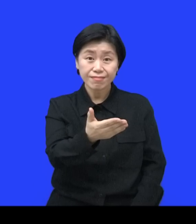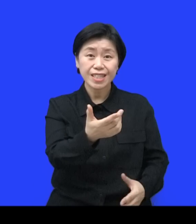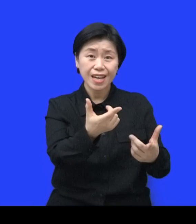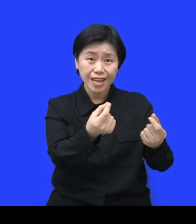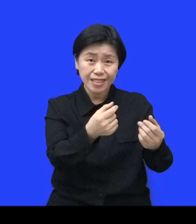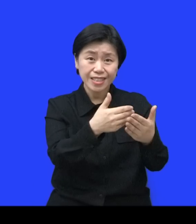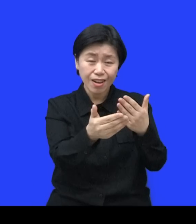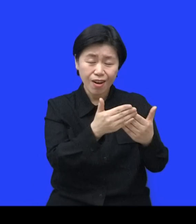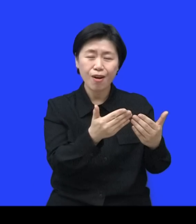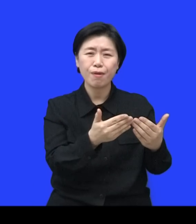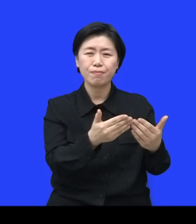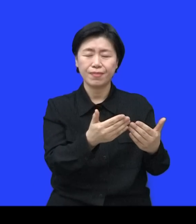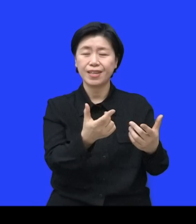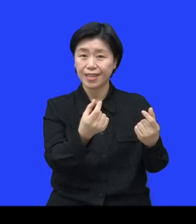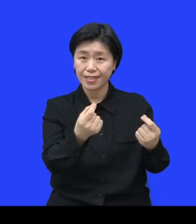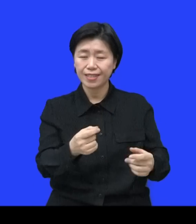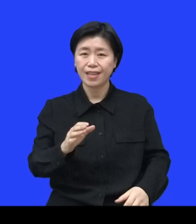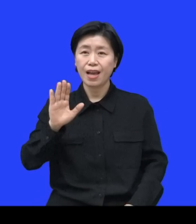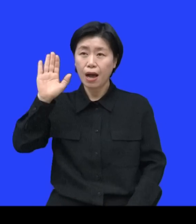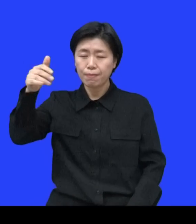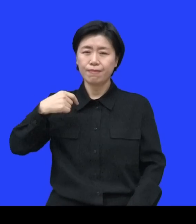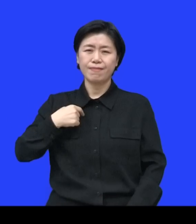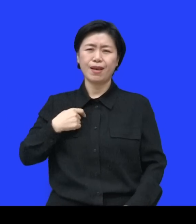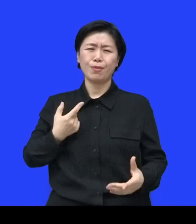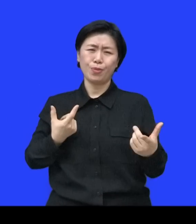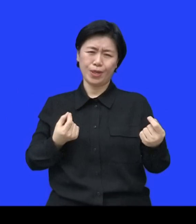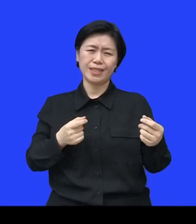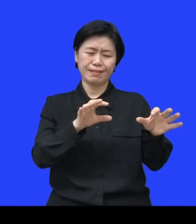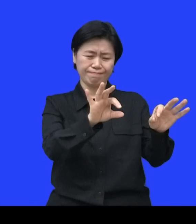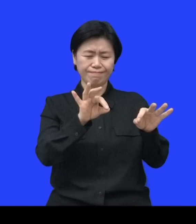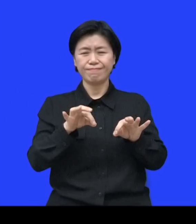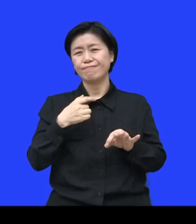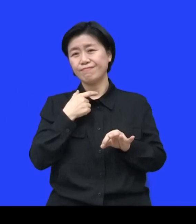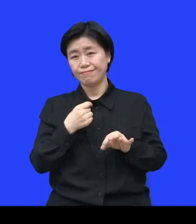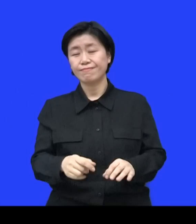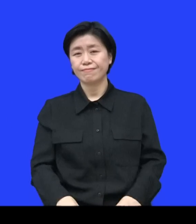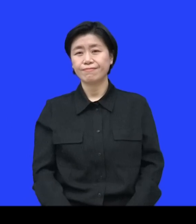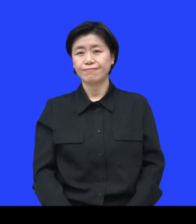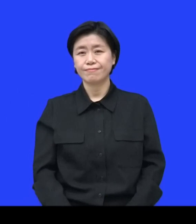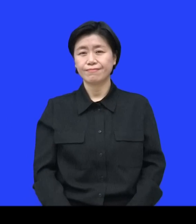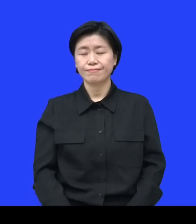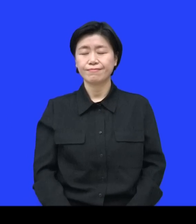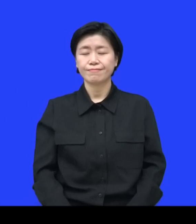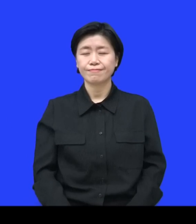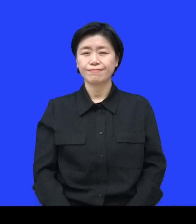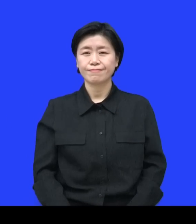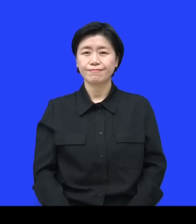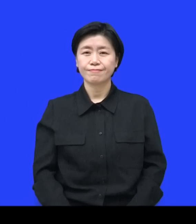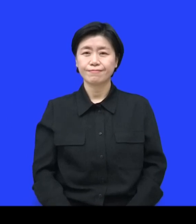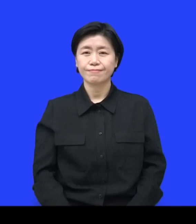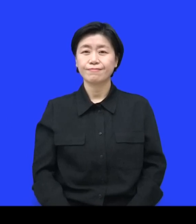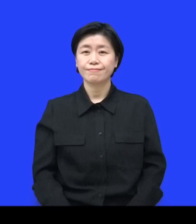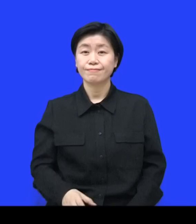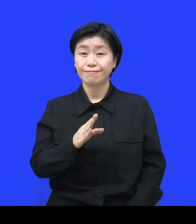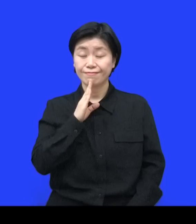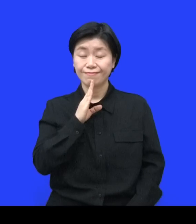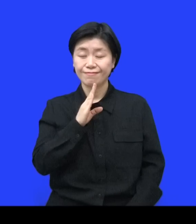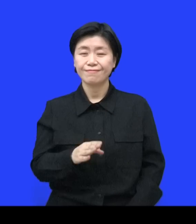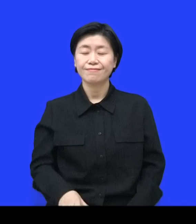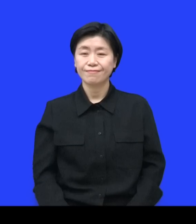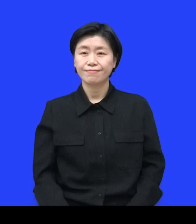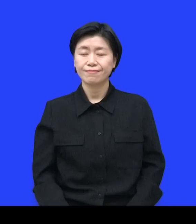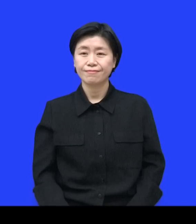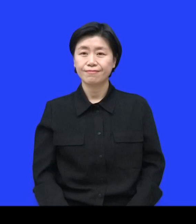저도 앞으로가 제가 결단했을 때 하나님께서 행하실 일들을 좀 기대할 수 있겠다라는 생각이 들었습니다. 네.